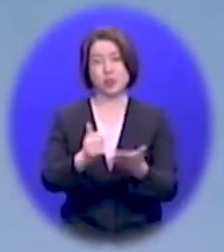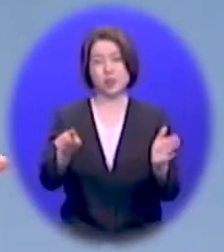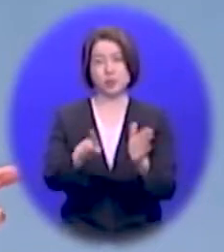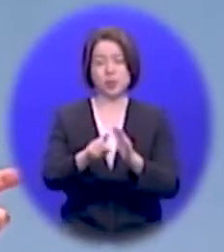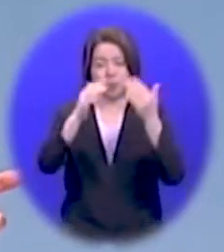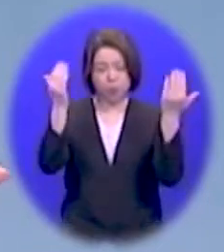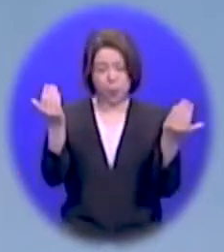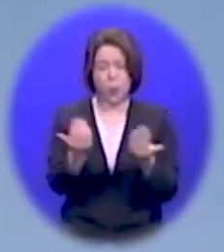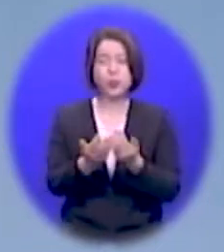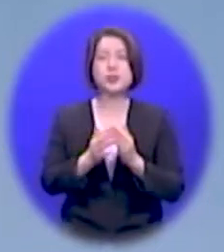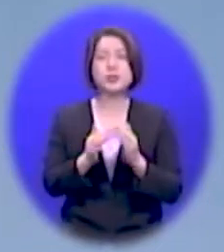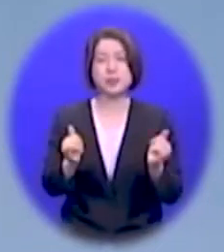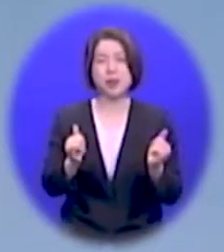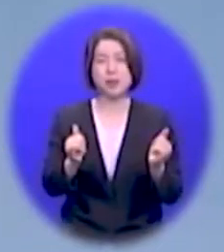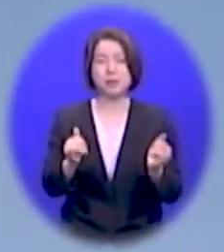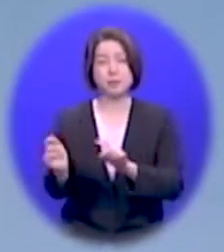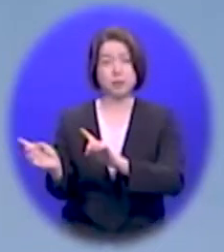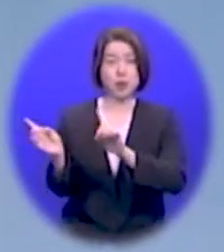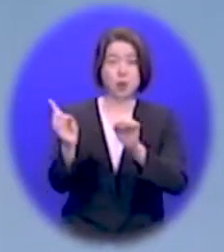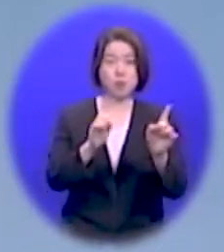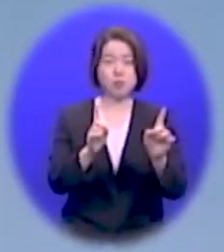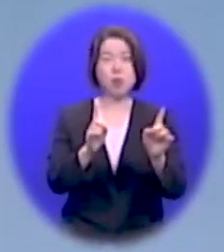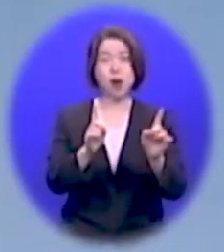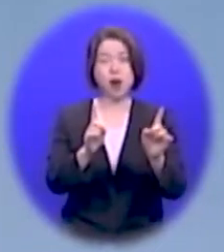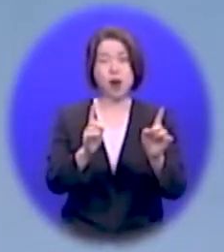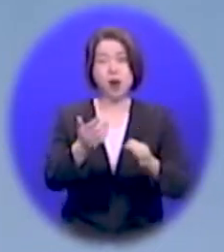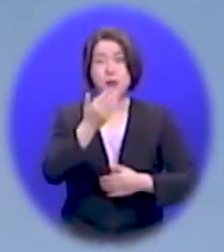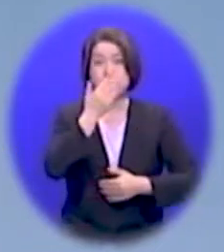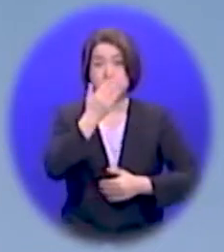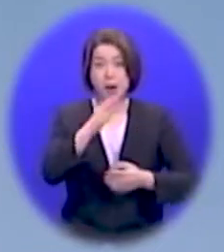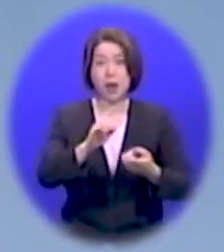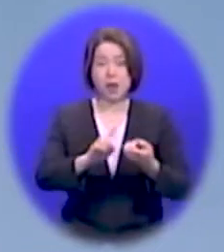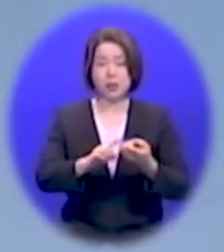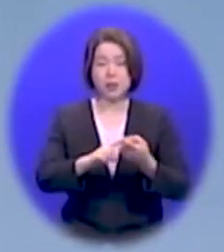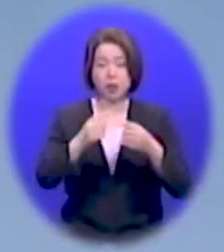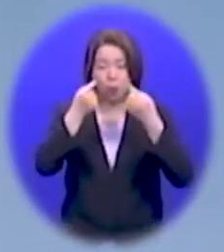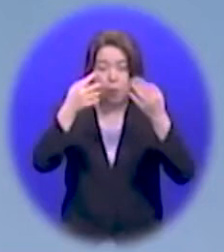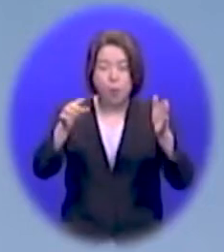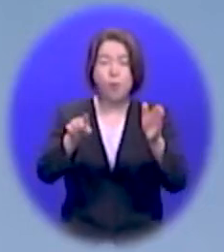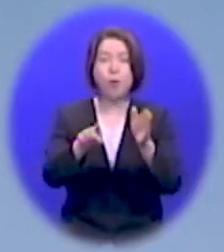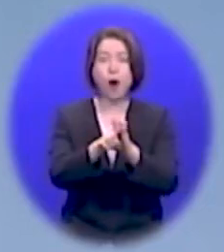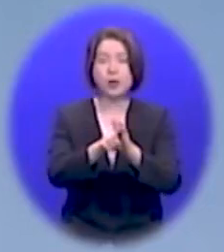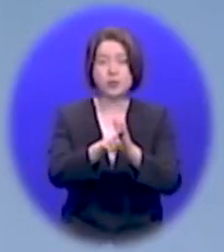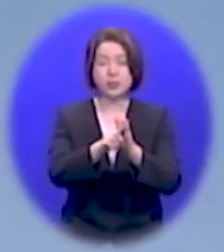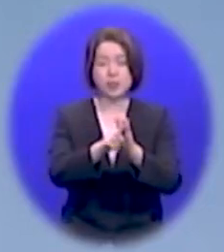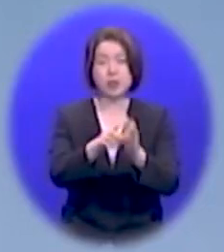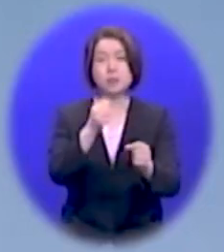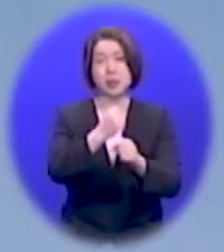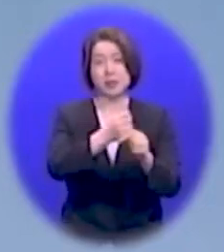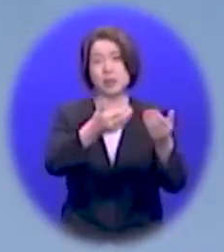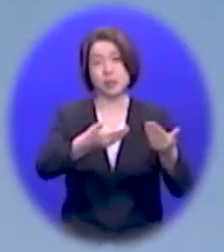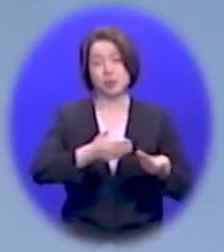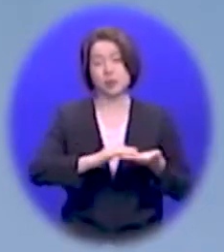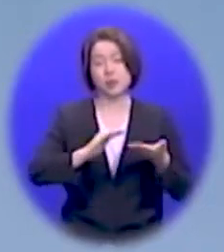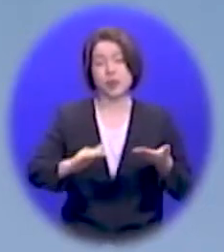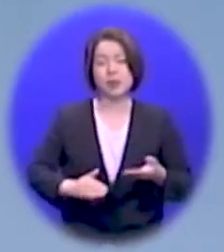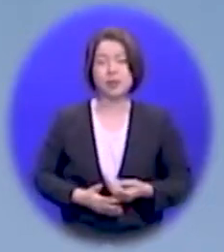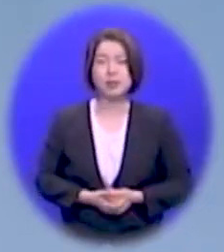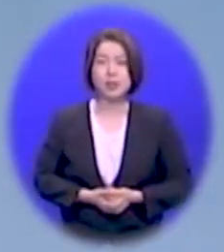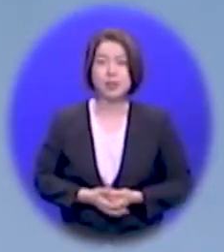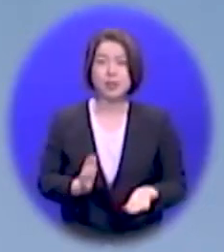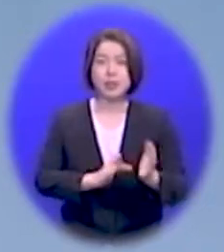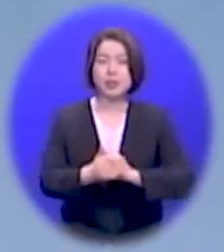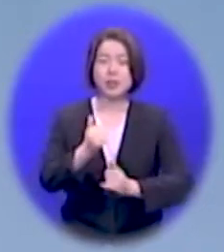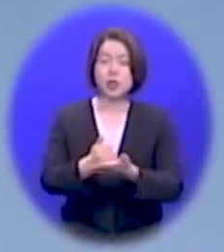사람들은 부활 하게 되어 있다는 것을 확신하게 해 줍니다 자 예수